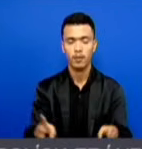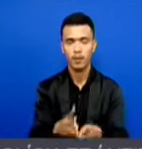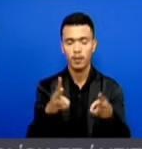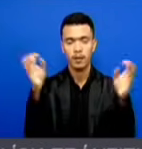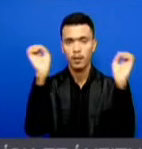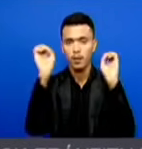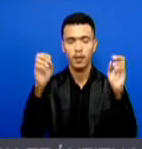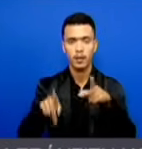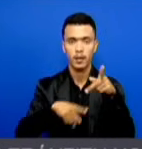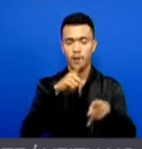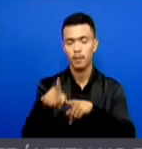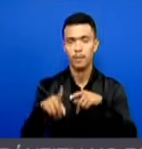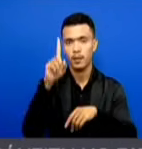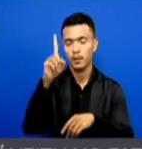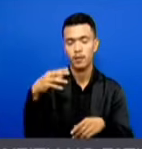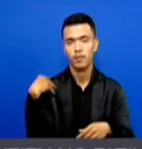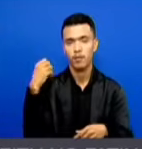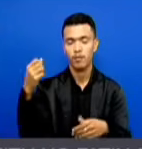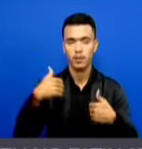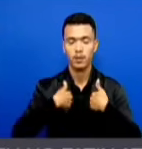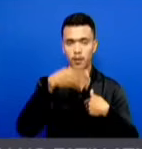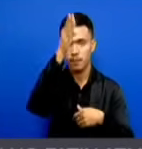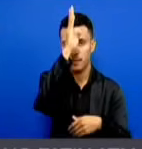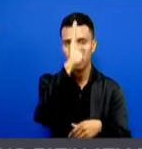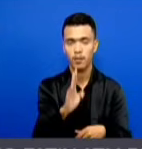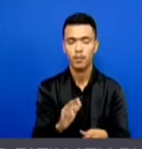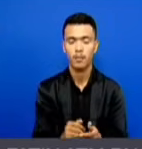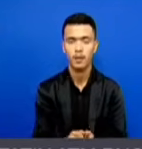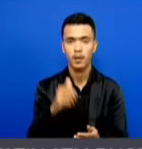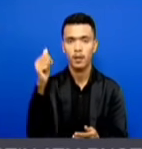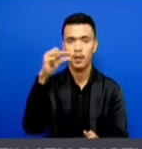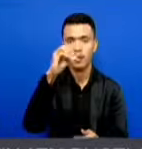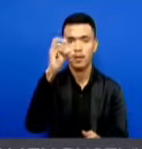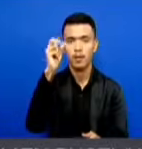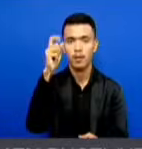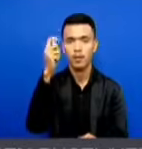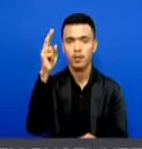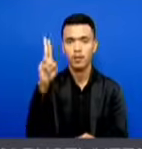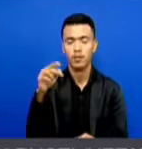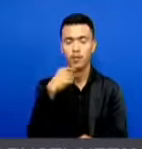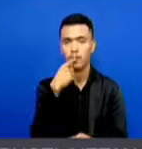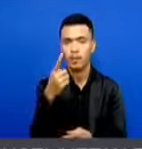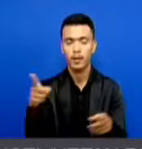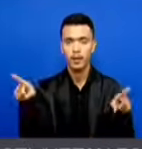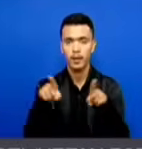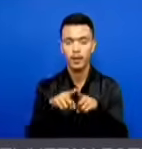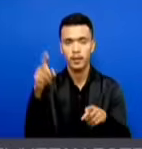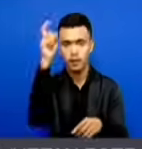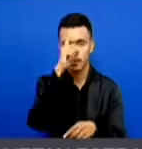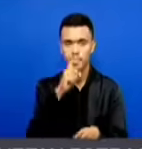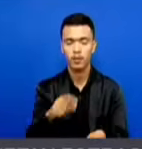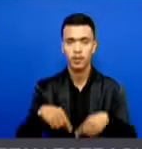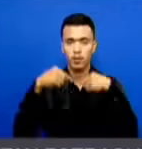la iha ema ida tu bele forsa liu fali ida ne ida maroma kane liana ifakiru augustu da costa maya hateten hanesan